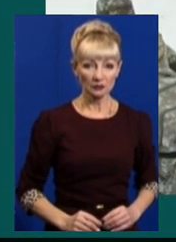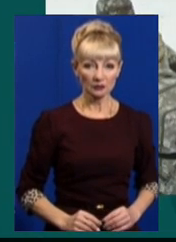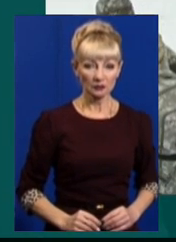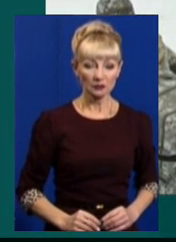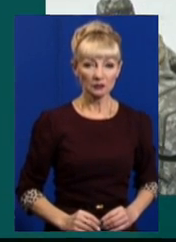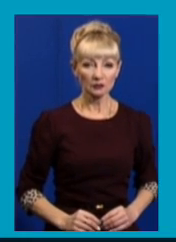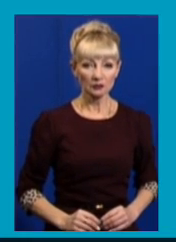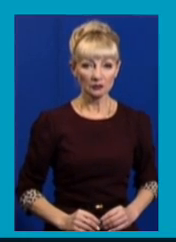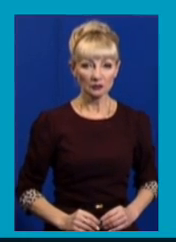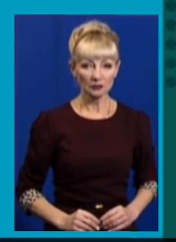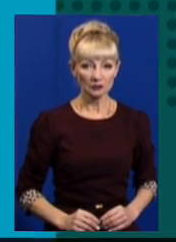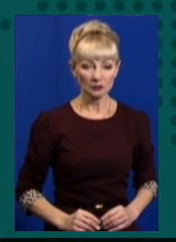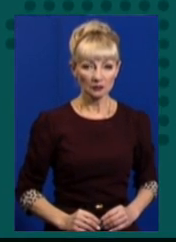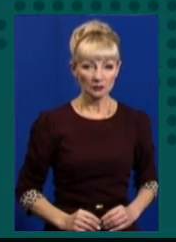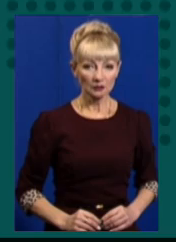Музика